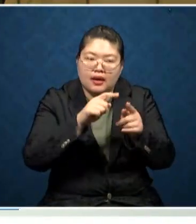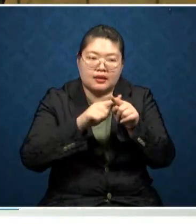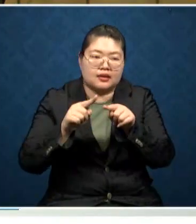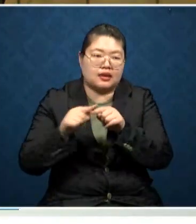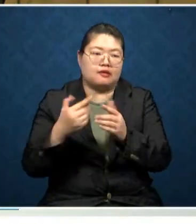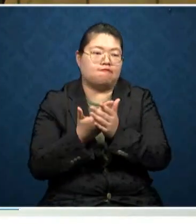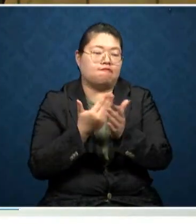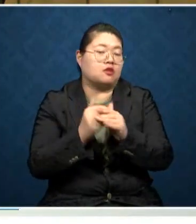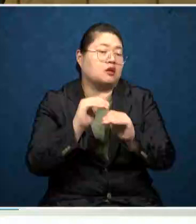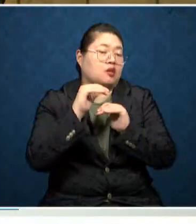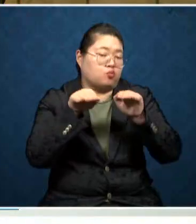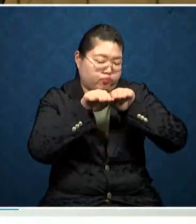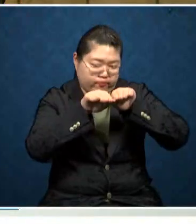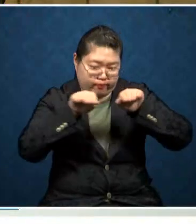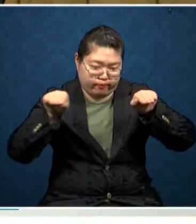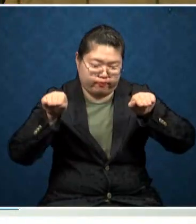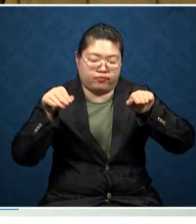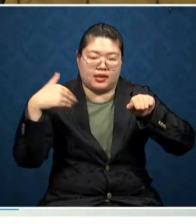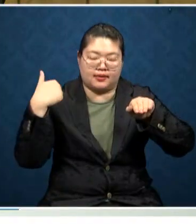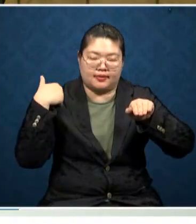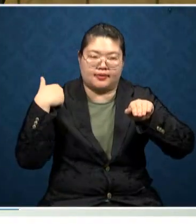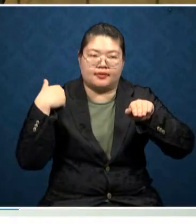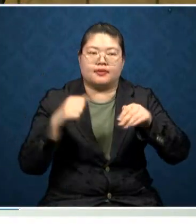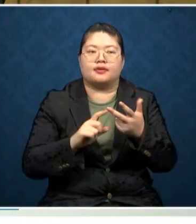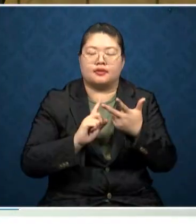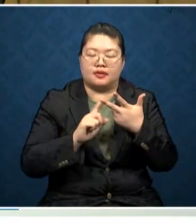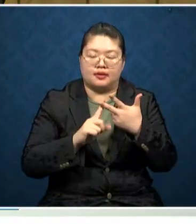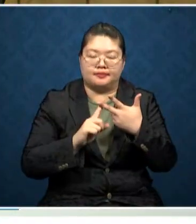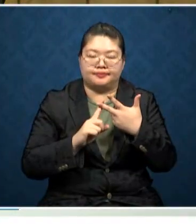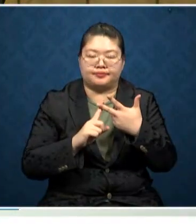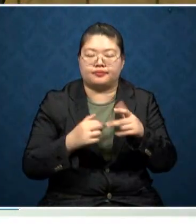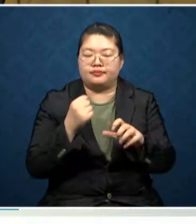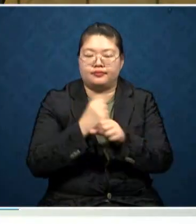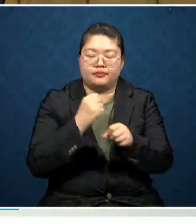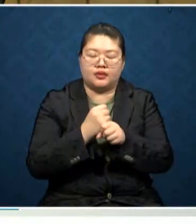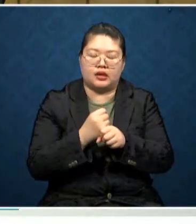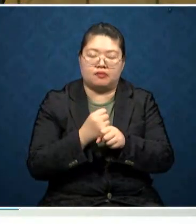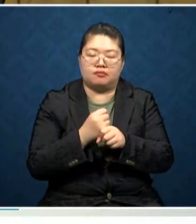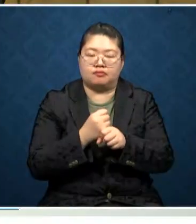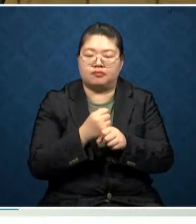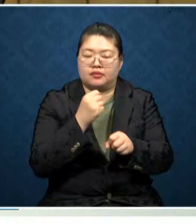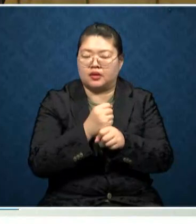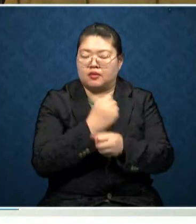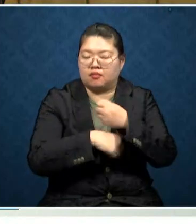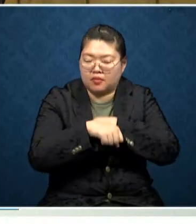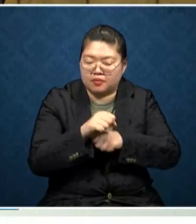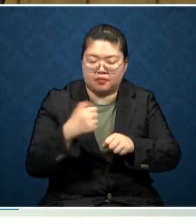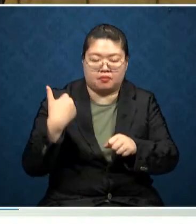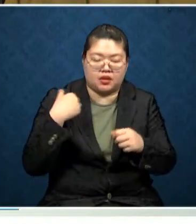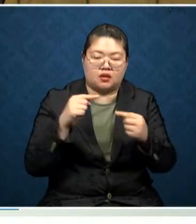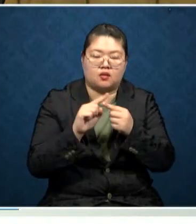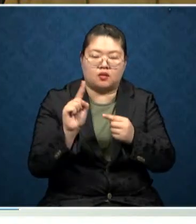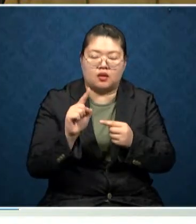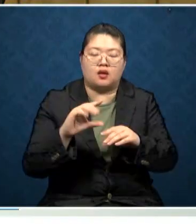กำหนดมาตรฐาน 3หน่วยงานที่มีหน้าที่ปฏิบัติประกอบด้วย